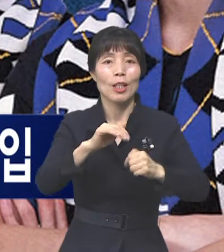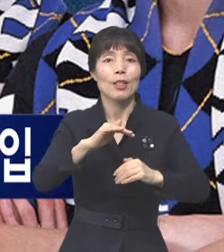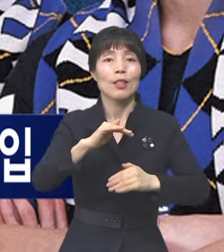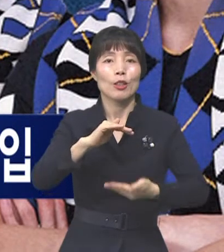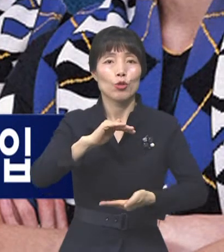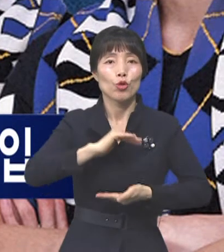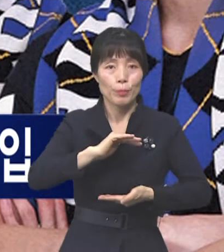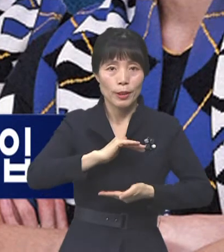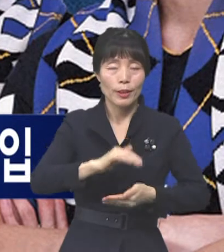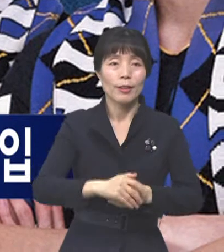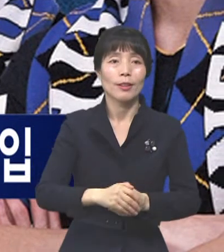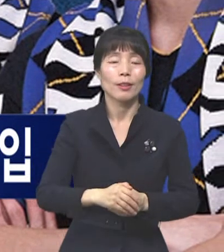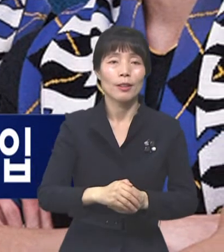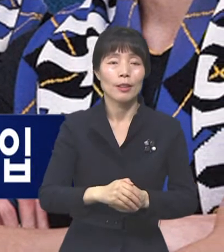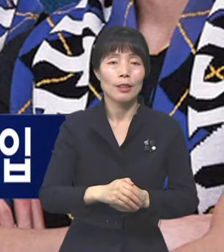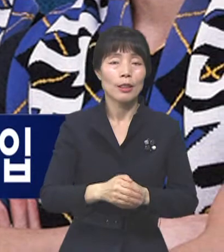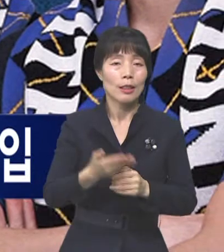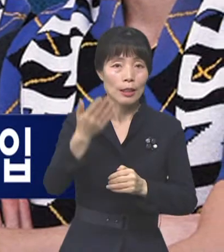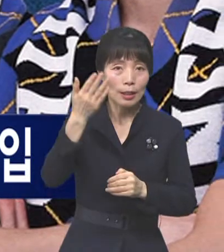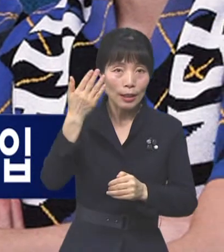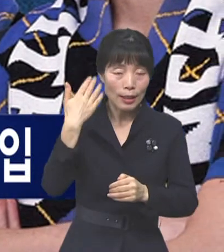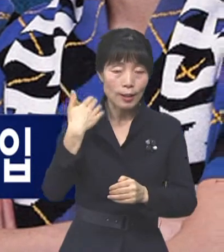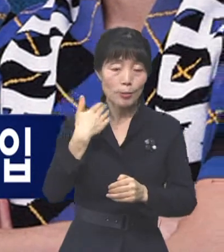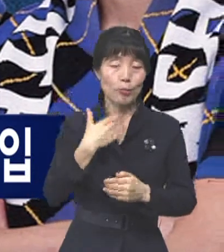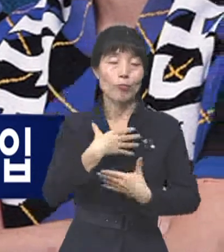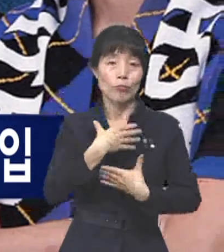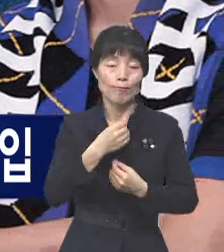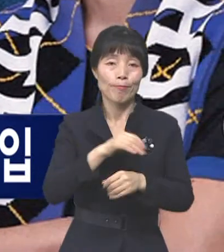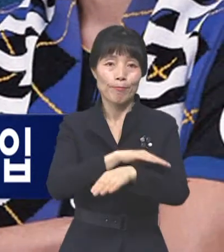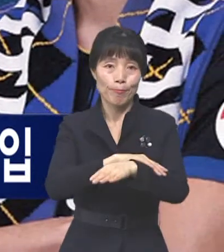김유성은 대건고의 주전 골키퍼 출신으로 안정적인